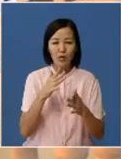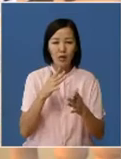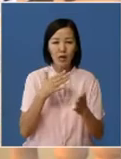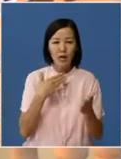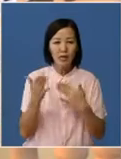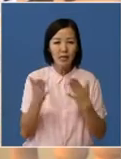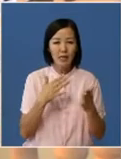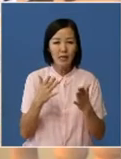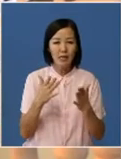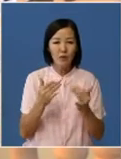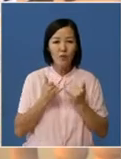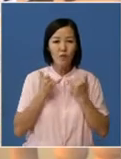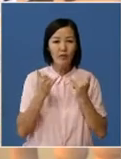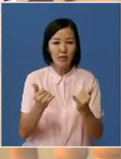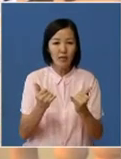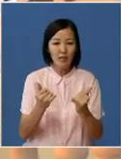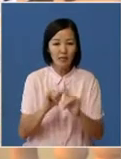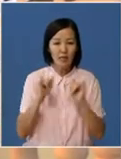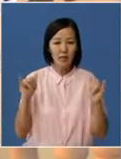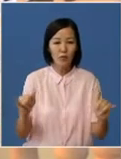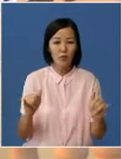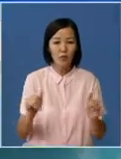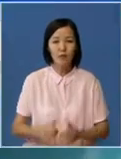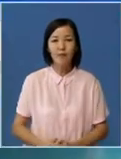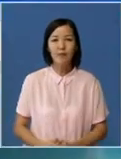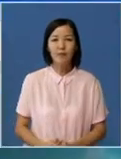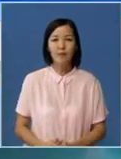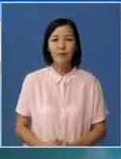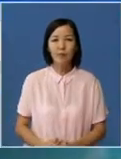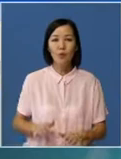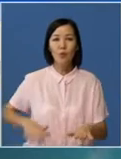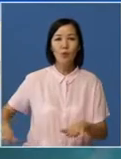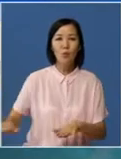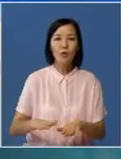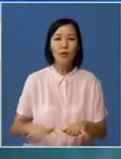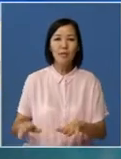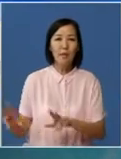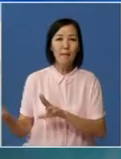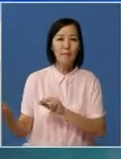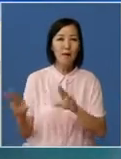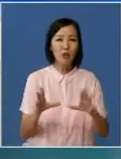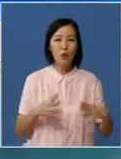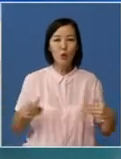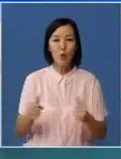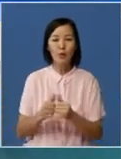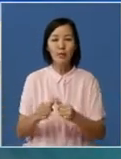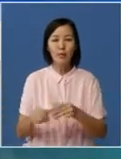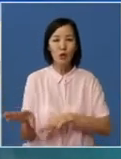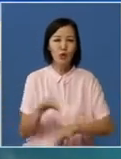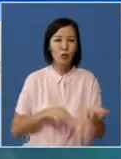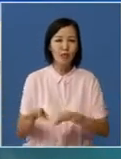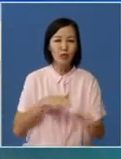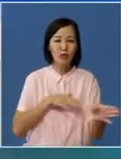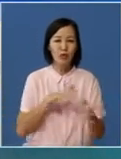ұлтаралық қоғамдық келісімді нығайту болып табылады. Өңірде бақытты отбасы жобасы жалғасып жатыр. Бұл